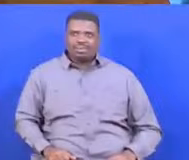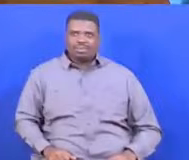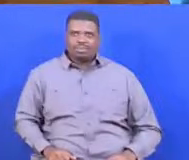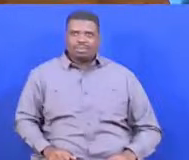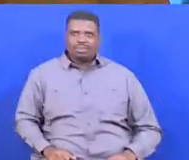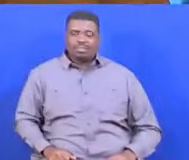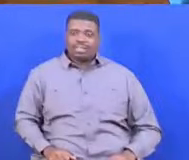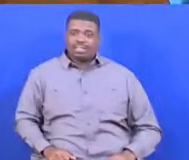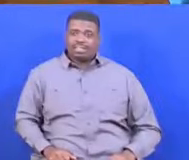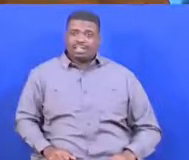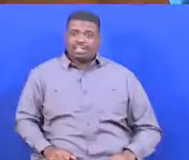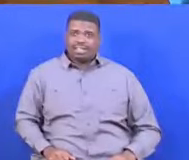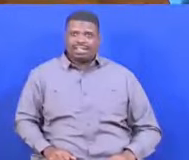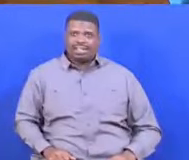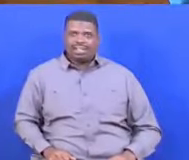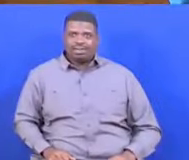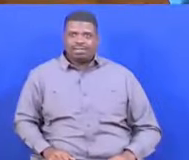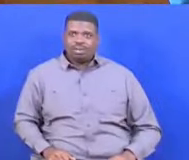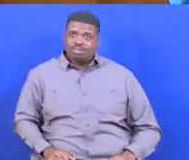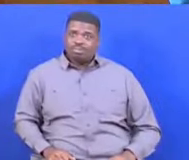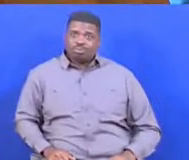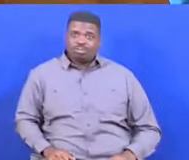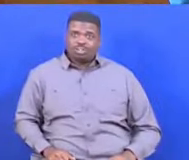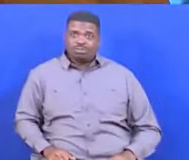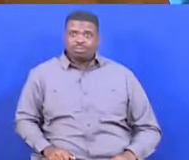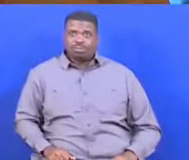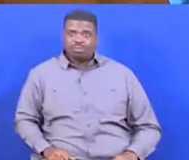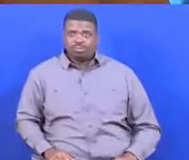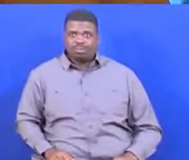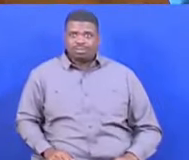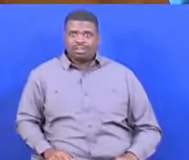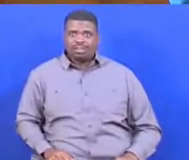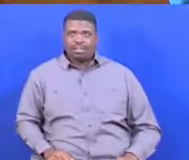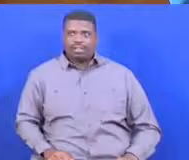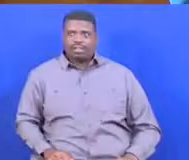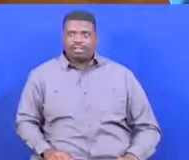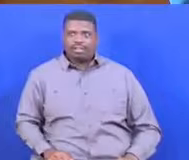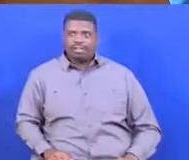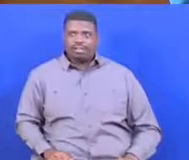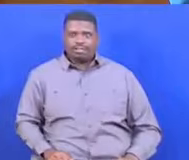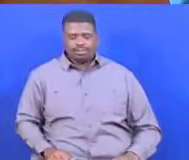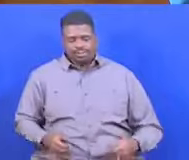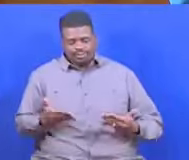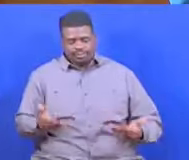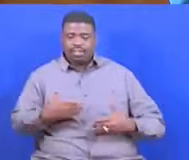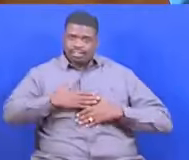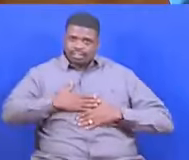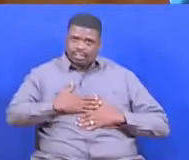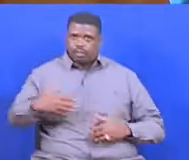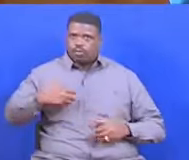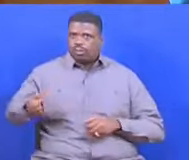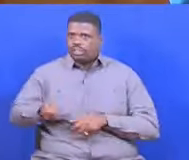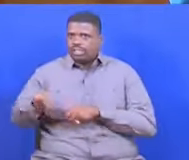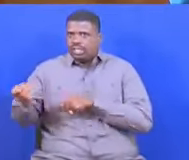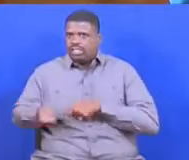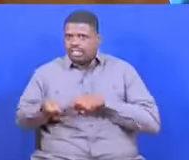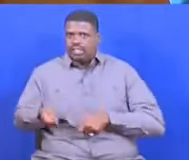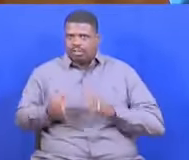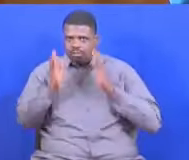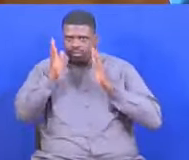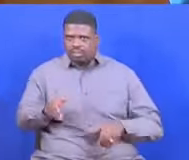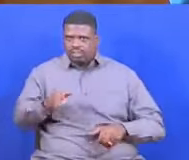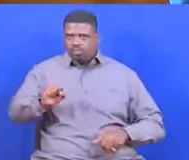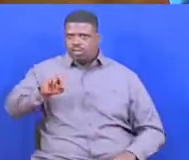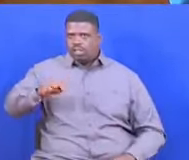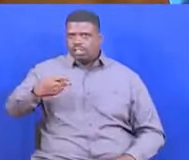waziri, asante sana kwa majibu yako kwa maswali ya waheshimiwa wabunge. Wizara ya Kilimo, Mheshimiwa Festo Richard